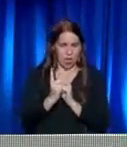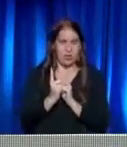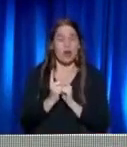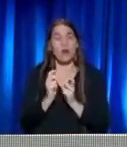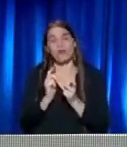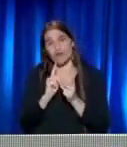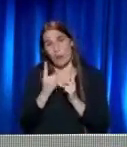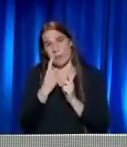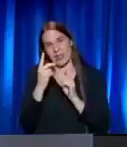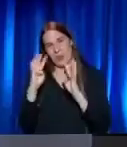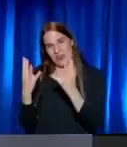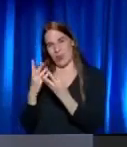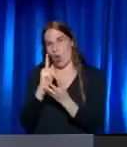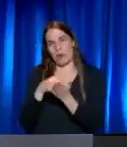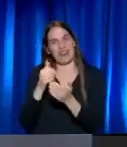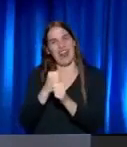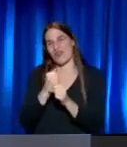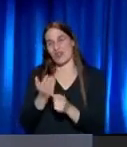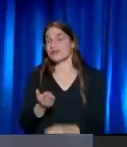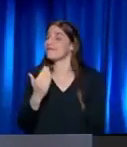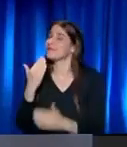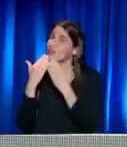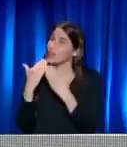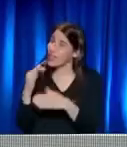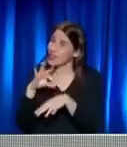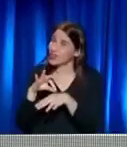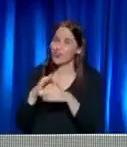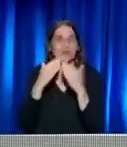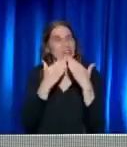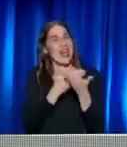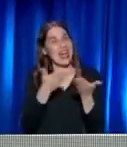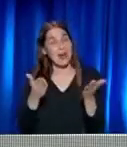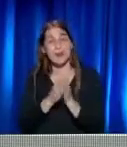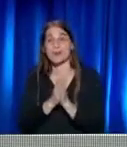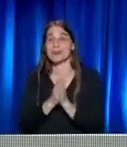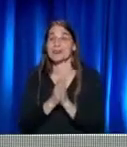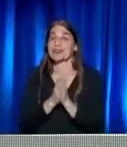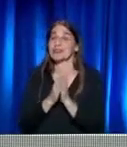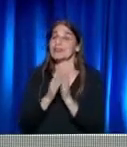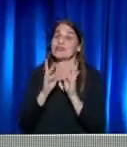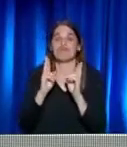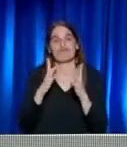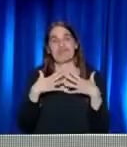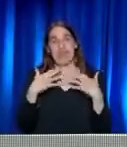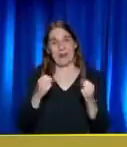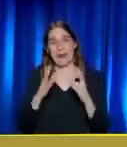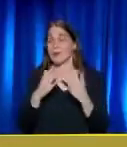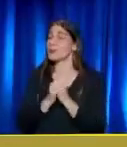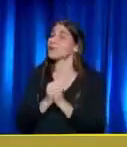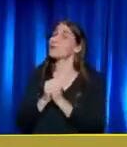כמובן לא ממשיך לעבוד אם הוא חולה. דוקטור, תודה רבה. תודה רבה לכם. אני מקווה שאנחנו בריאים. אמן, ואנחנו מקווה